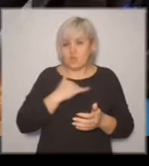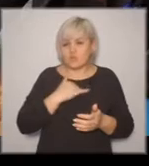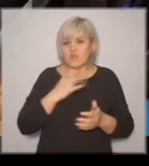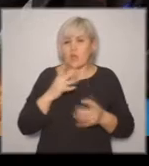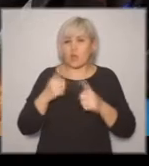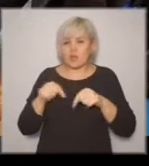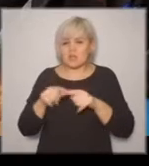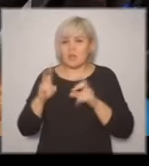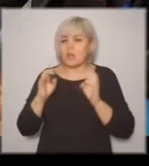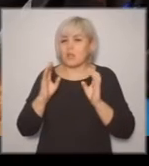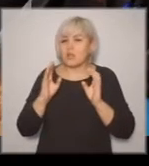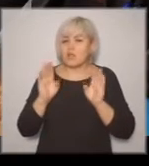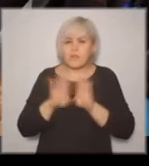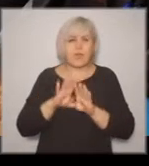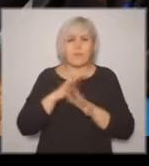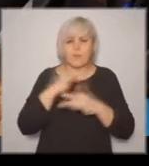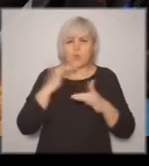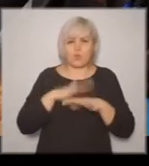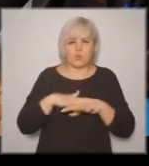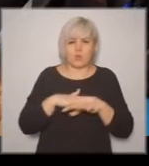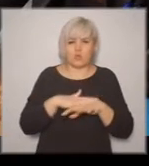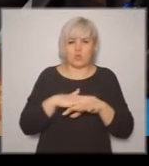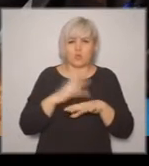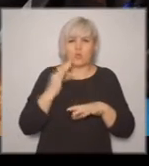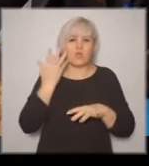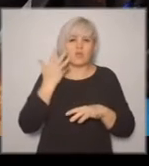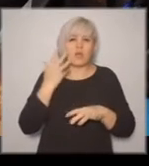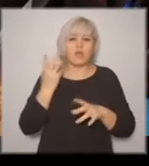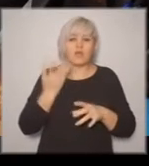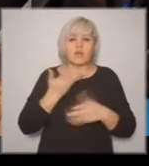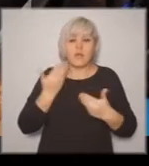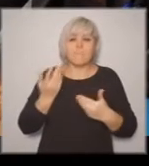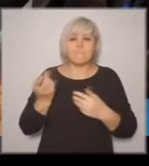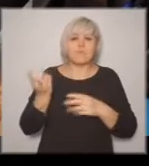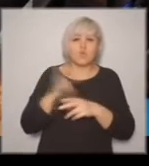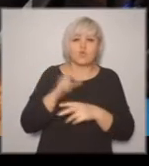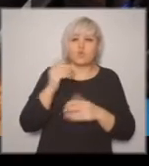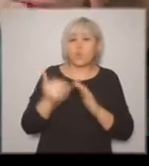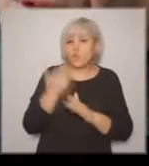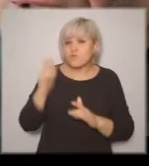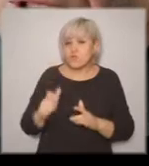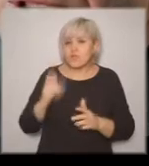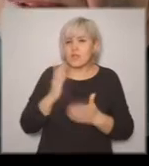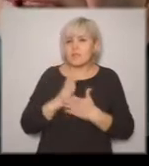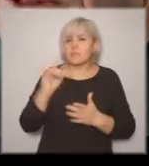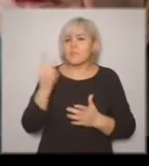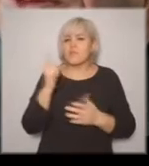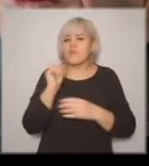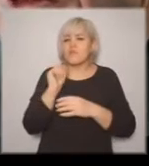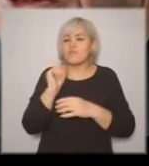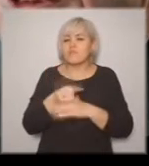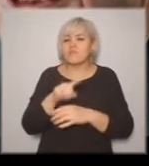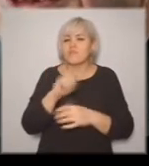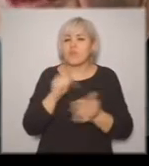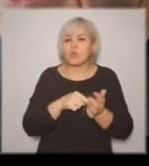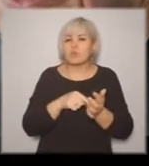а что вы мне дадите, если я вступлю в вашу организацию? Мы ему говорим, вы пришли не по адресу, мы